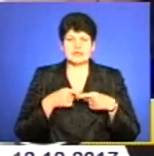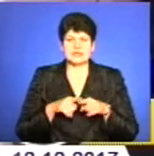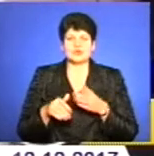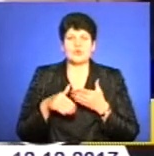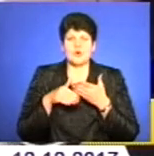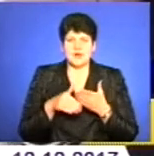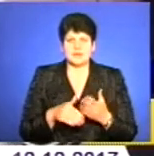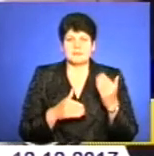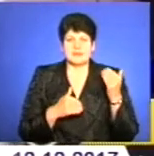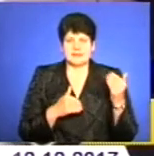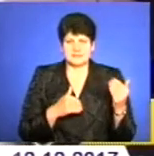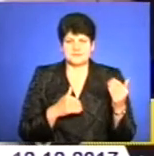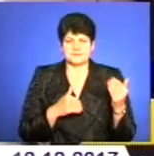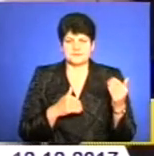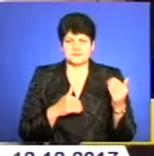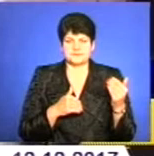допомагали їм